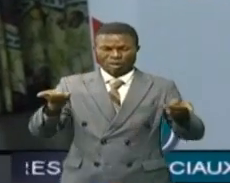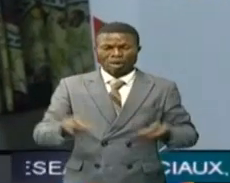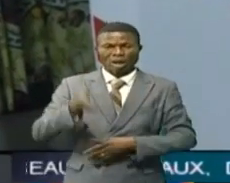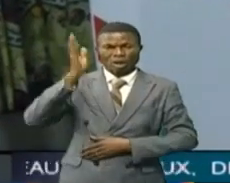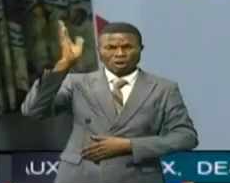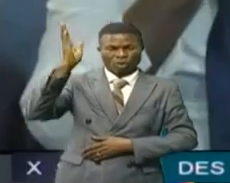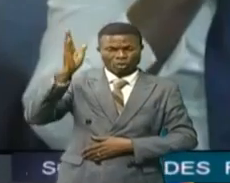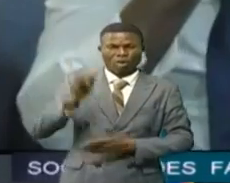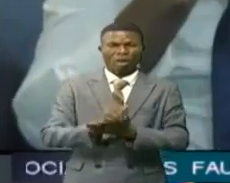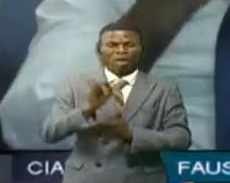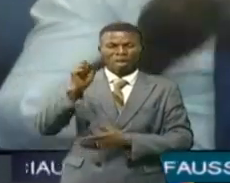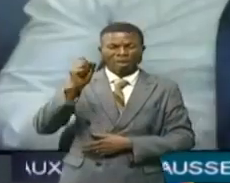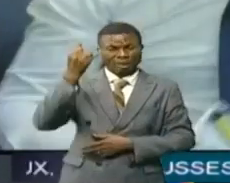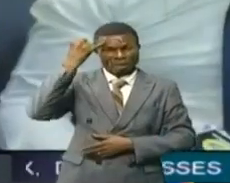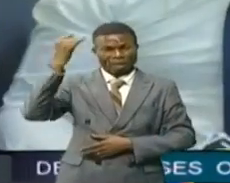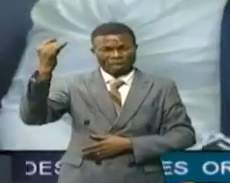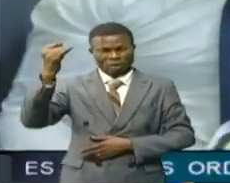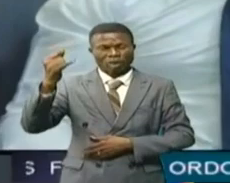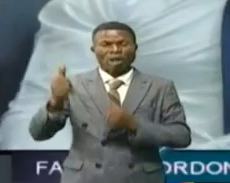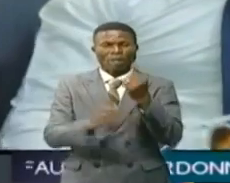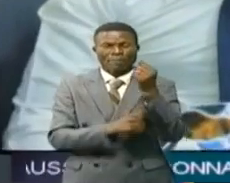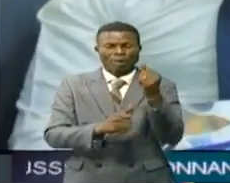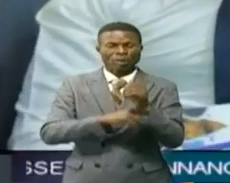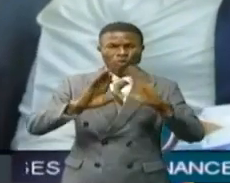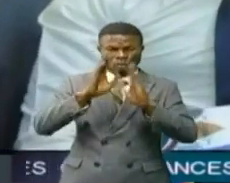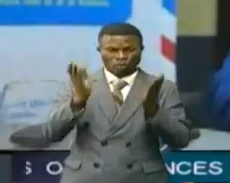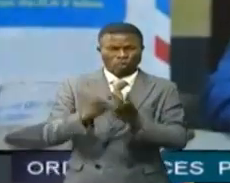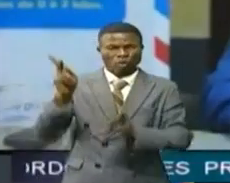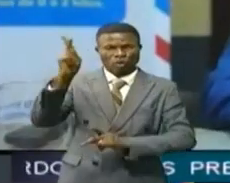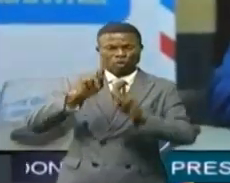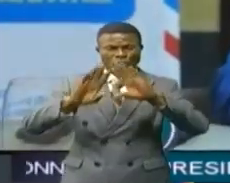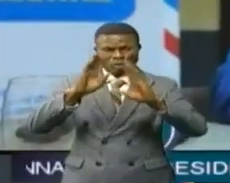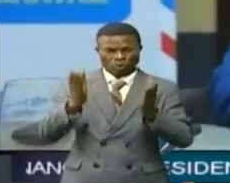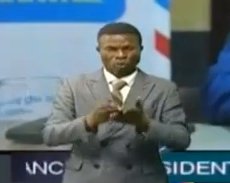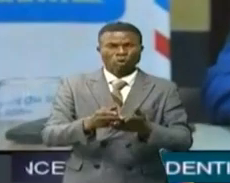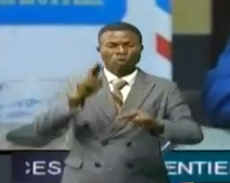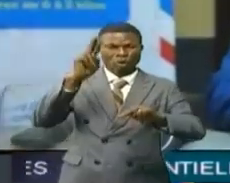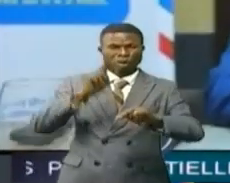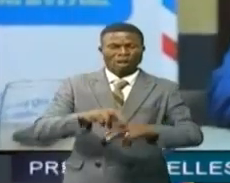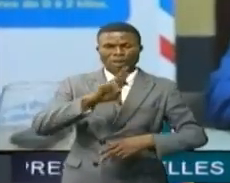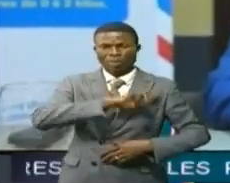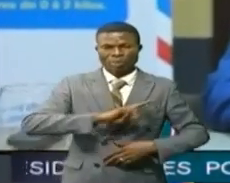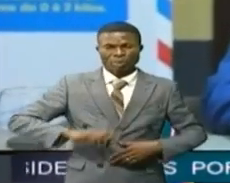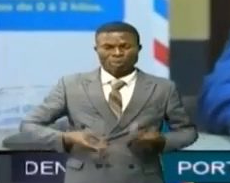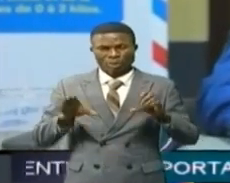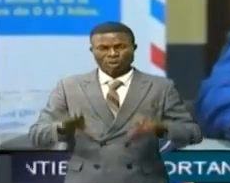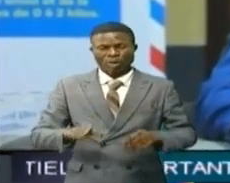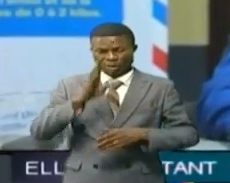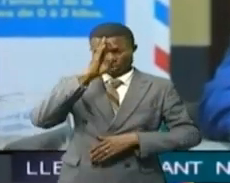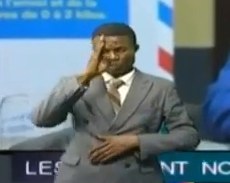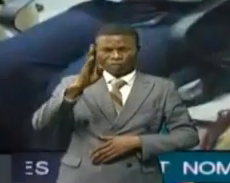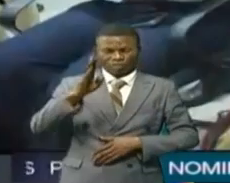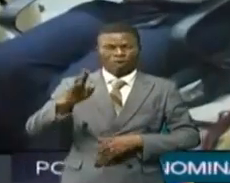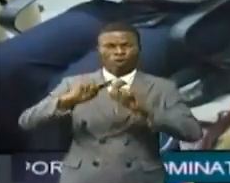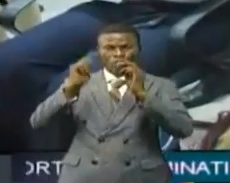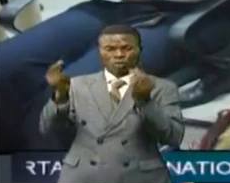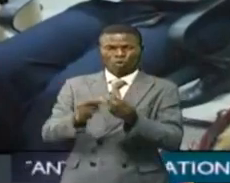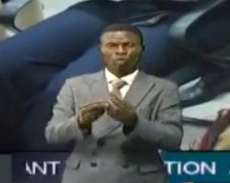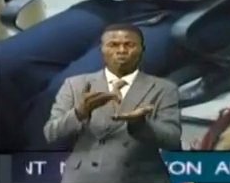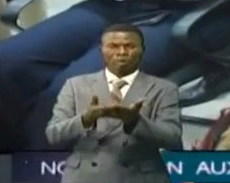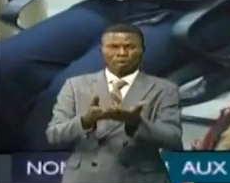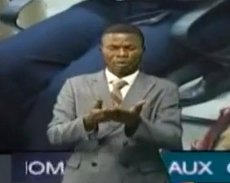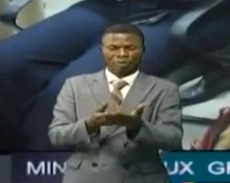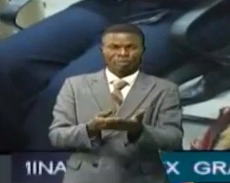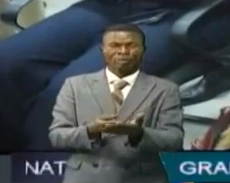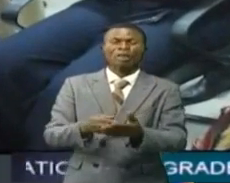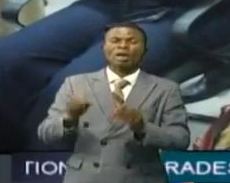de la FEC à l'intention des clients et à toute la population résidente en RDC qui sont restés fidèles à ce service. Une matinée au cours de